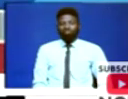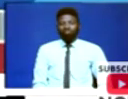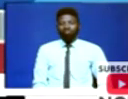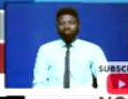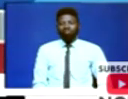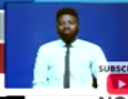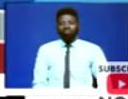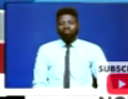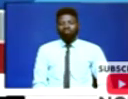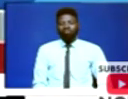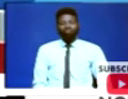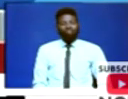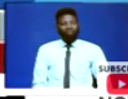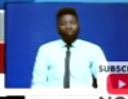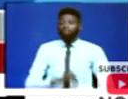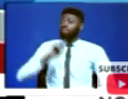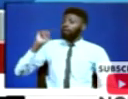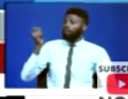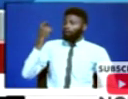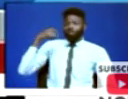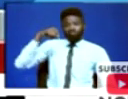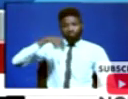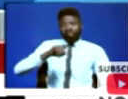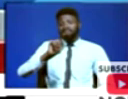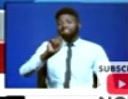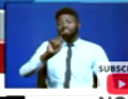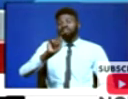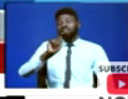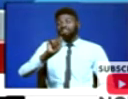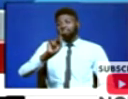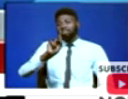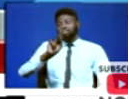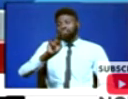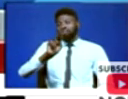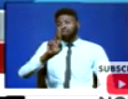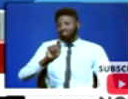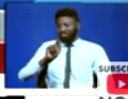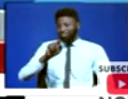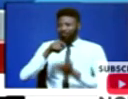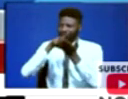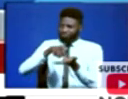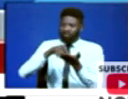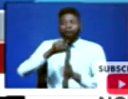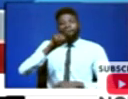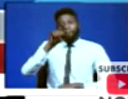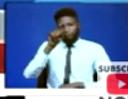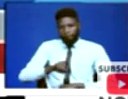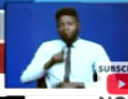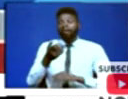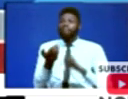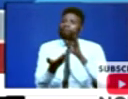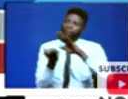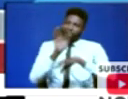Naam, turejee humu nchini ambapo chama cha kitaifa cha walimu KNUT kinashinikiza kurejeshwa kwa mfumo wa kupandisha walimu vyeo kuambatana